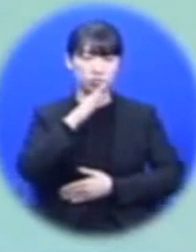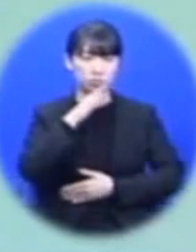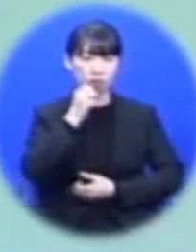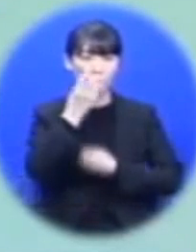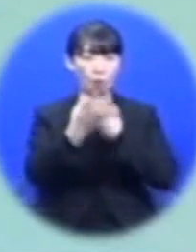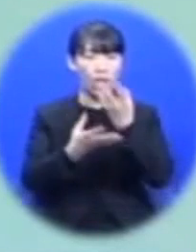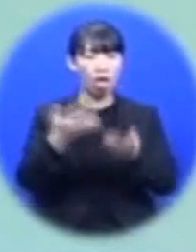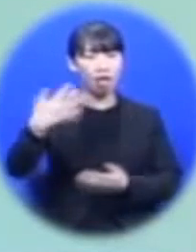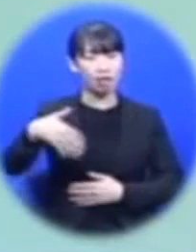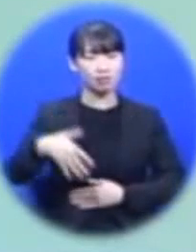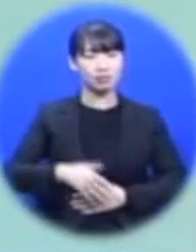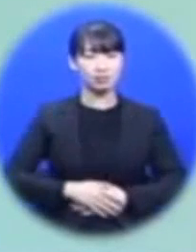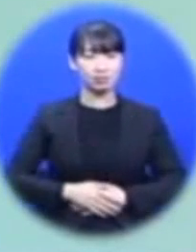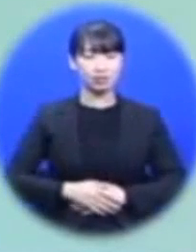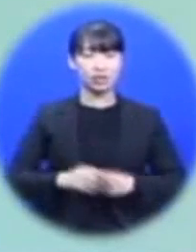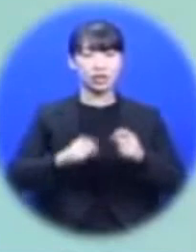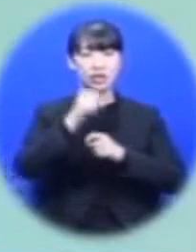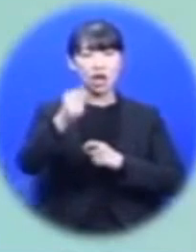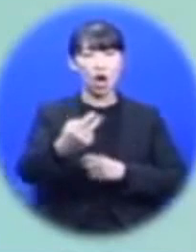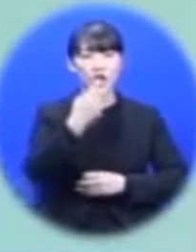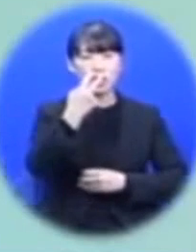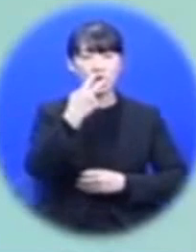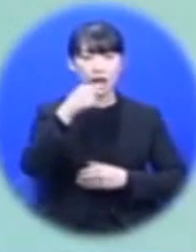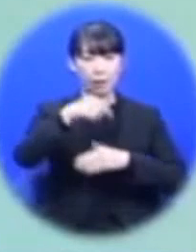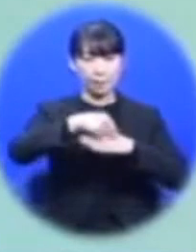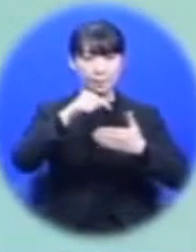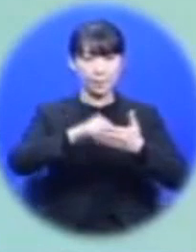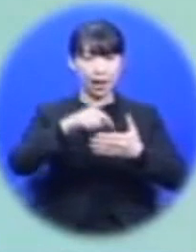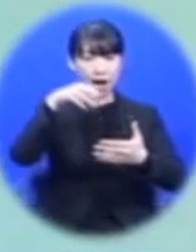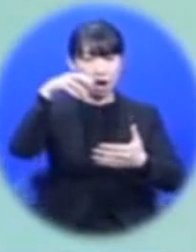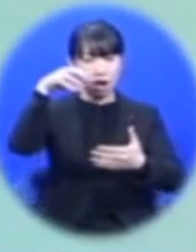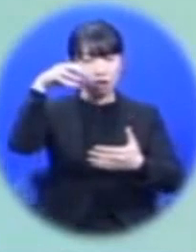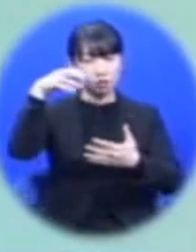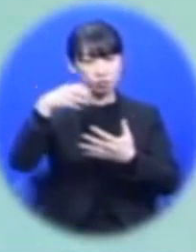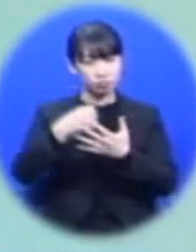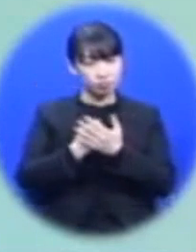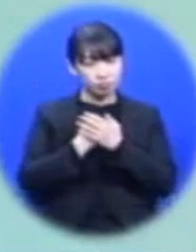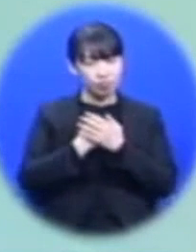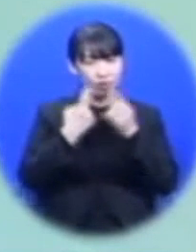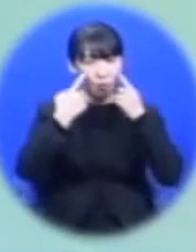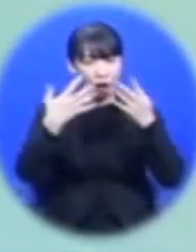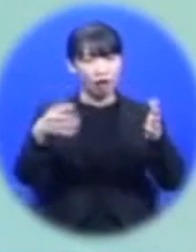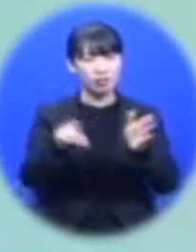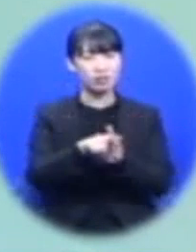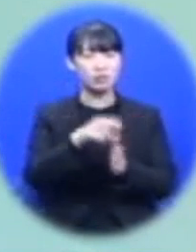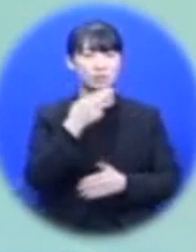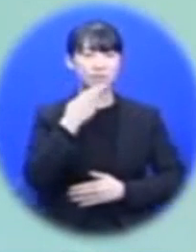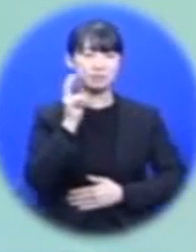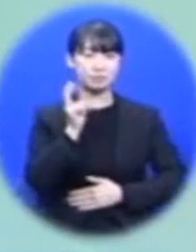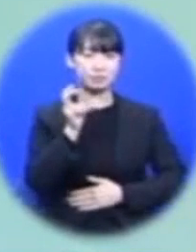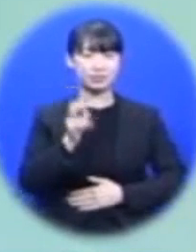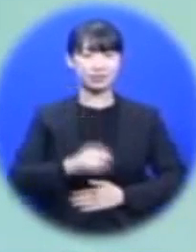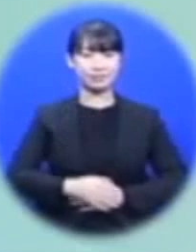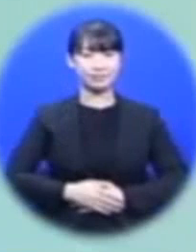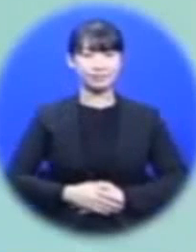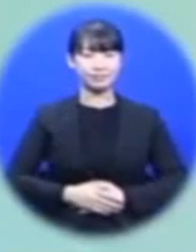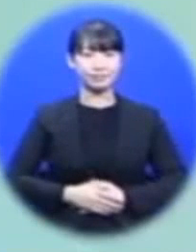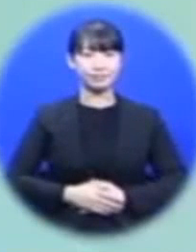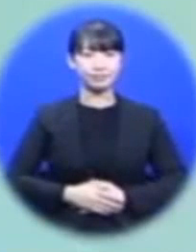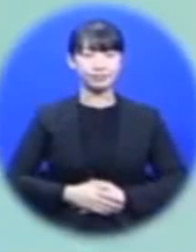영생이 그 마음속에 있음을 확신하지 못하는 사람